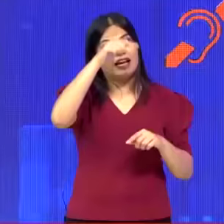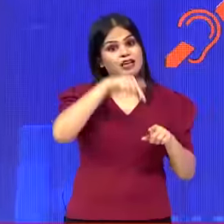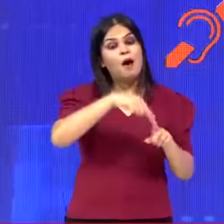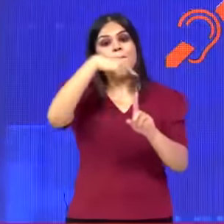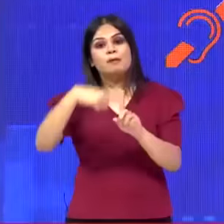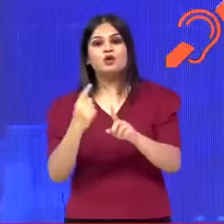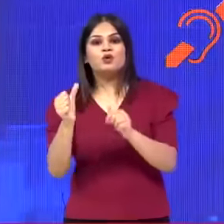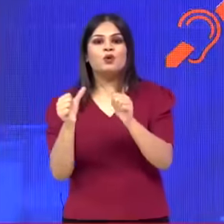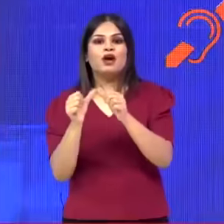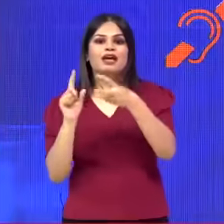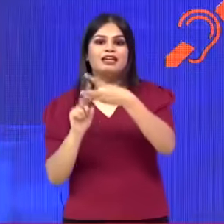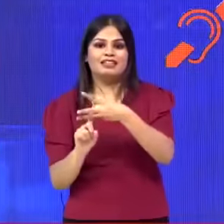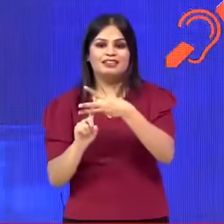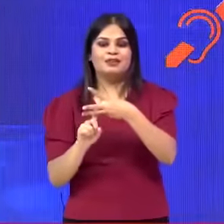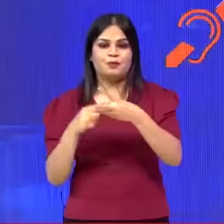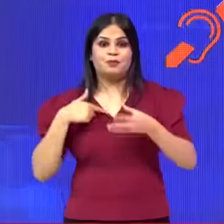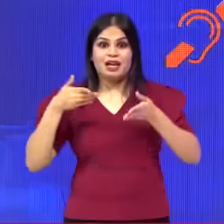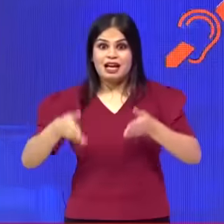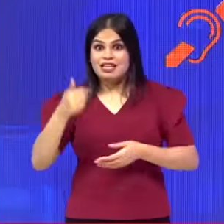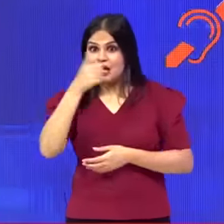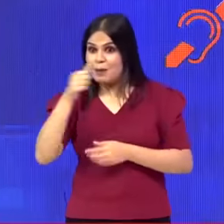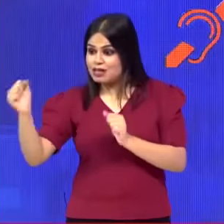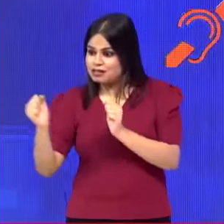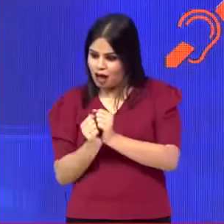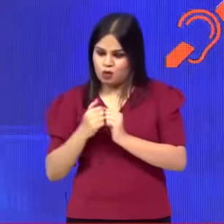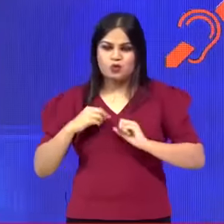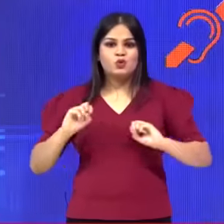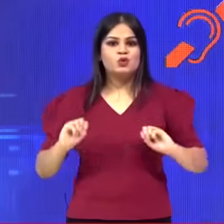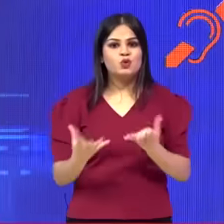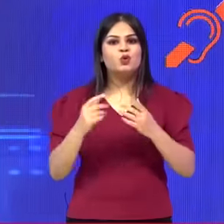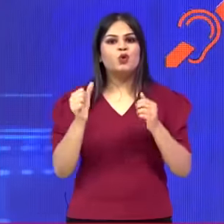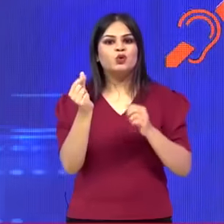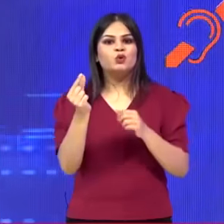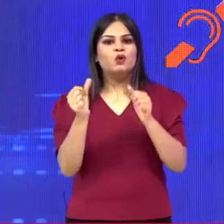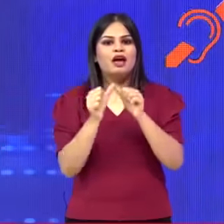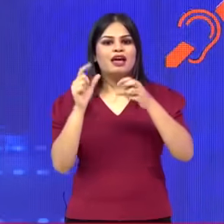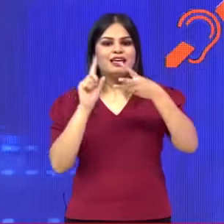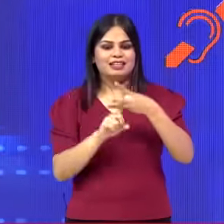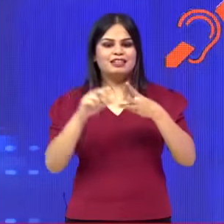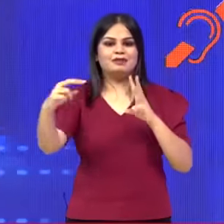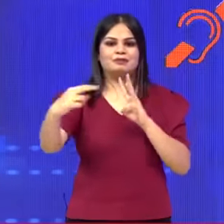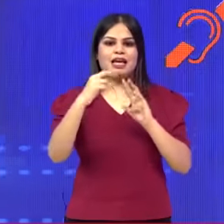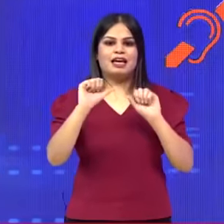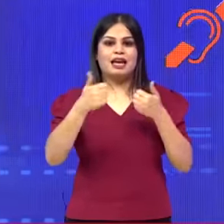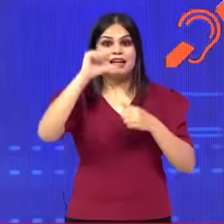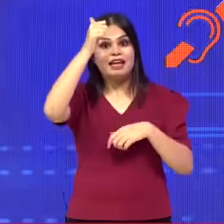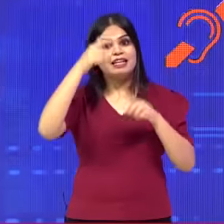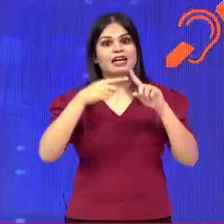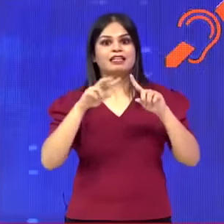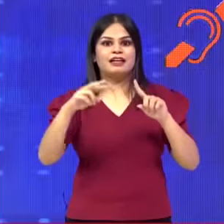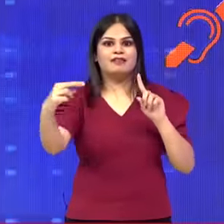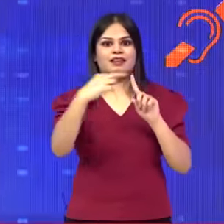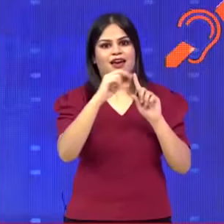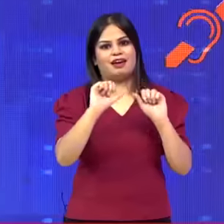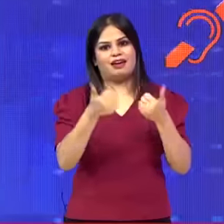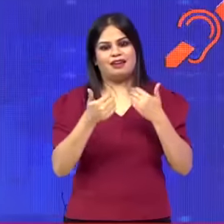सलमान के शो के साथ हम शुरुआत करेंगे, एटीसलाट और डीयू पर आप इंडिया टीवी देख पाएंगे। ये मुझे